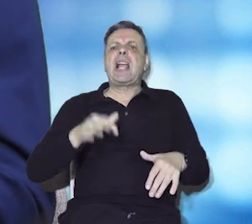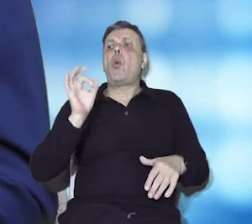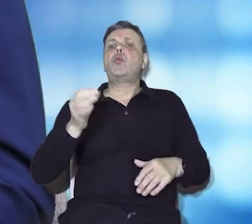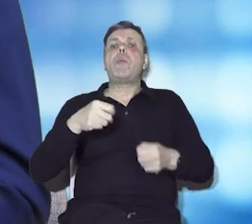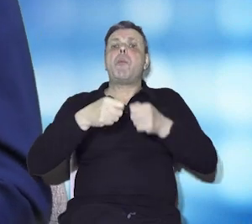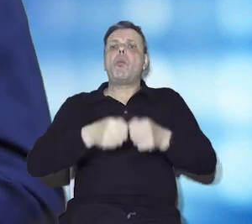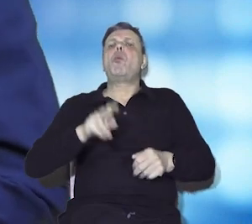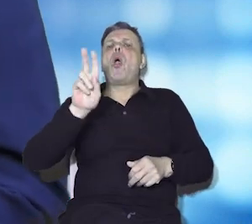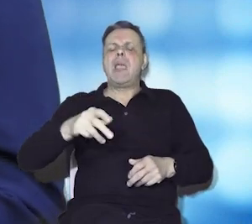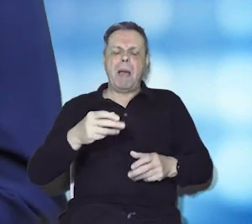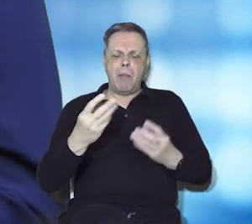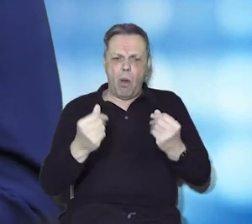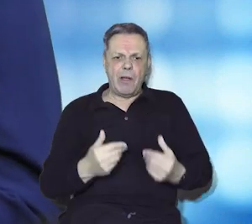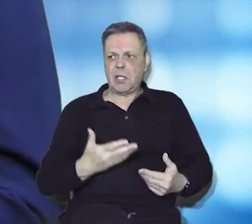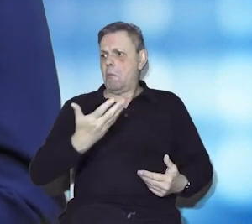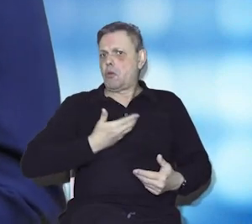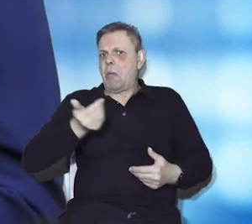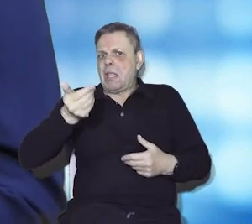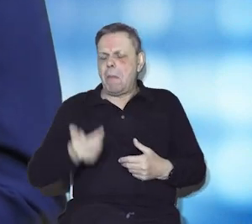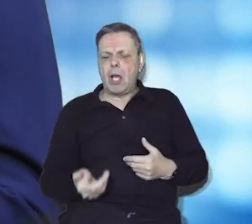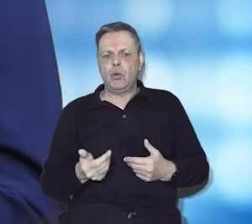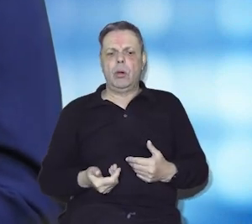znači dobijete svoju plaću.